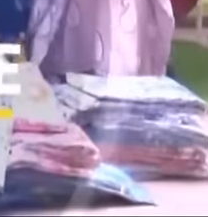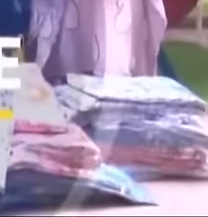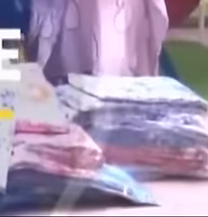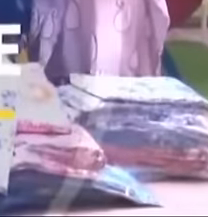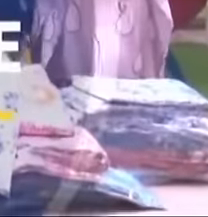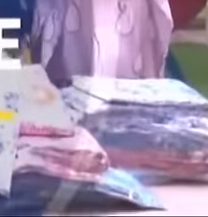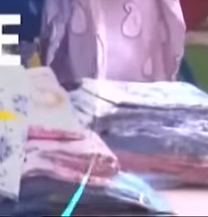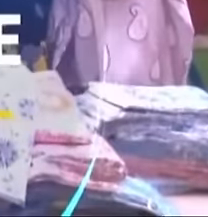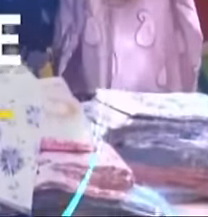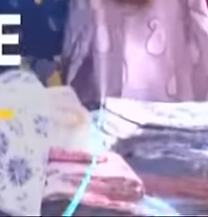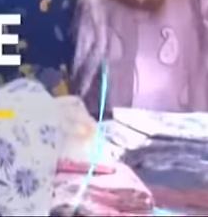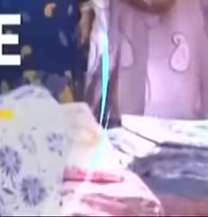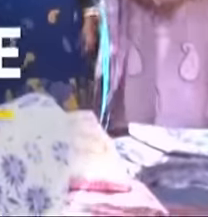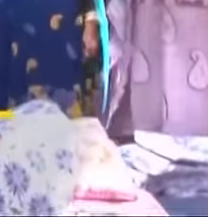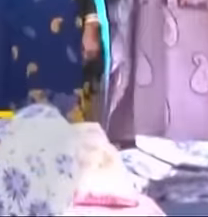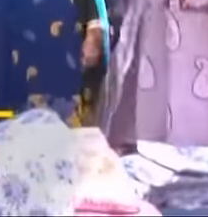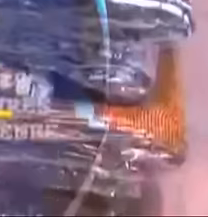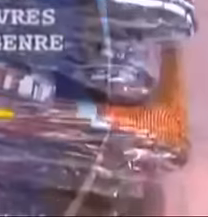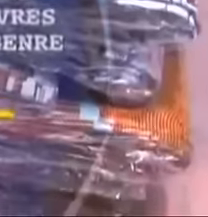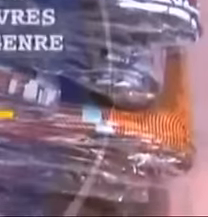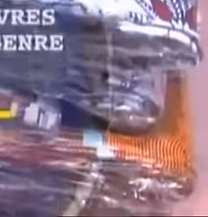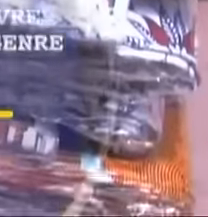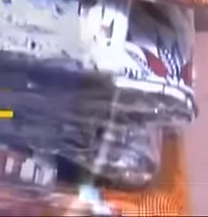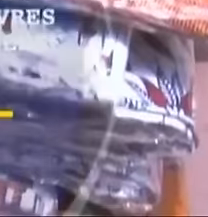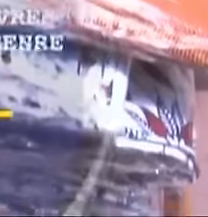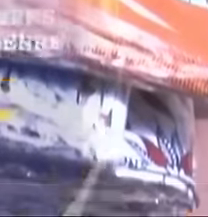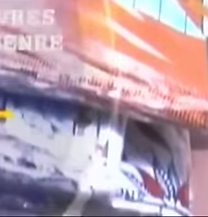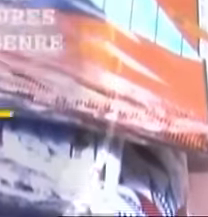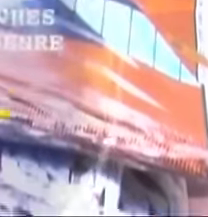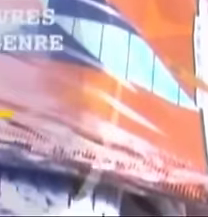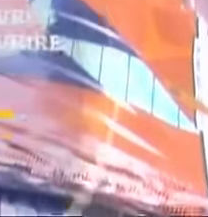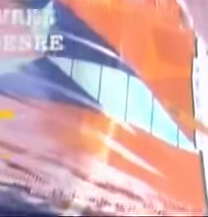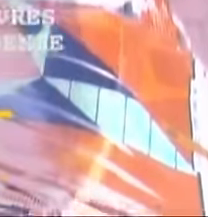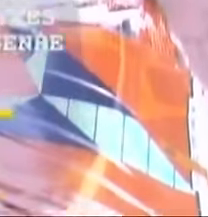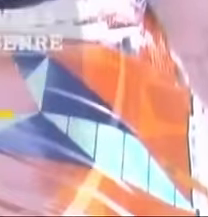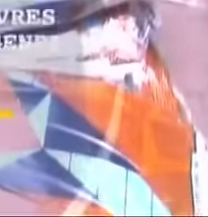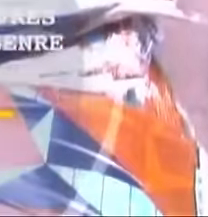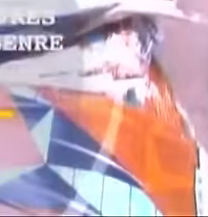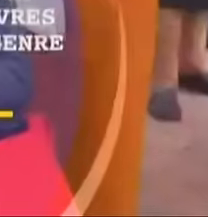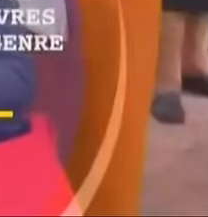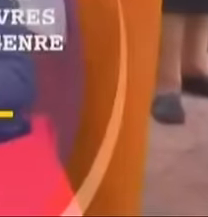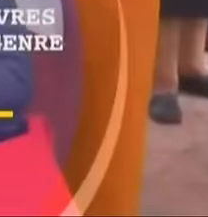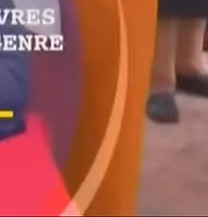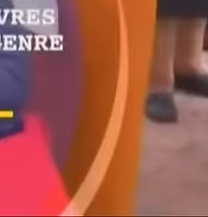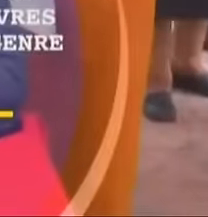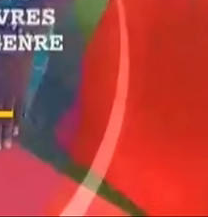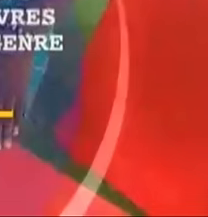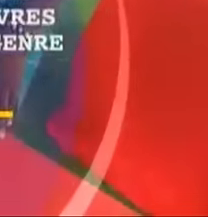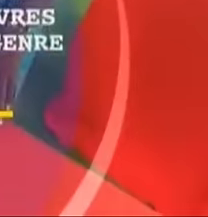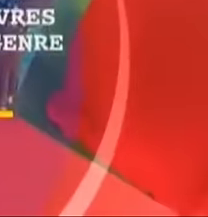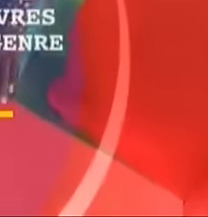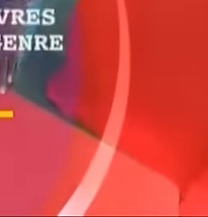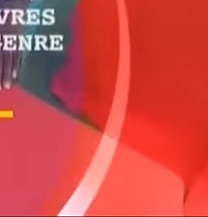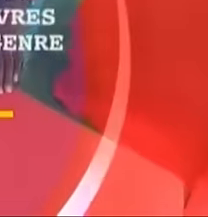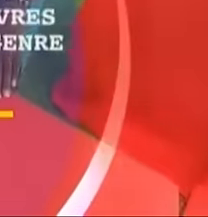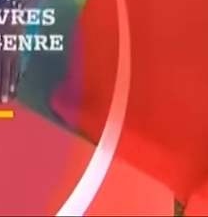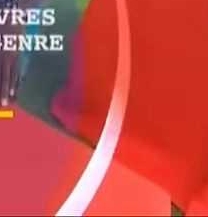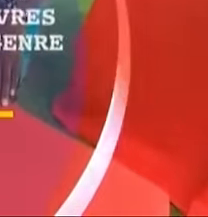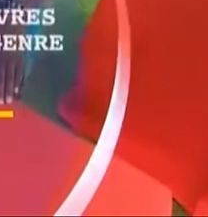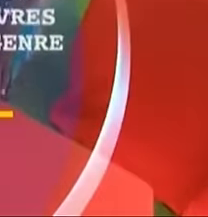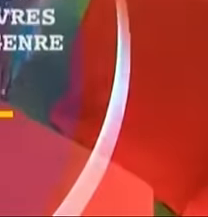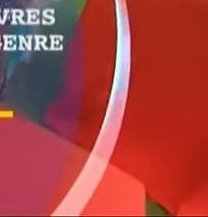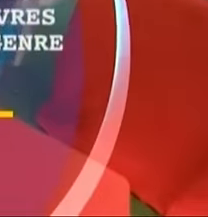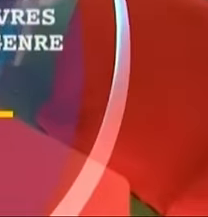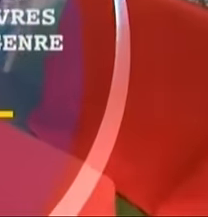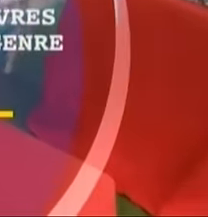les populations de l'Est du pays, victimes de la guerre. Vos gestes ont porté de fruits. Le ministère du